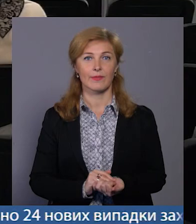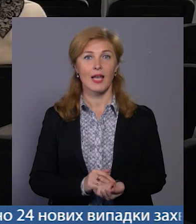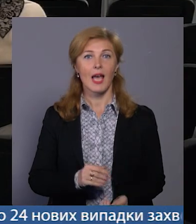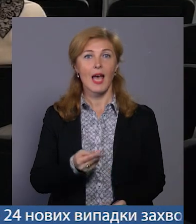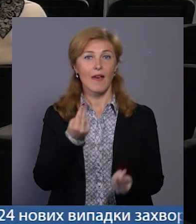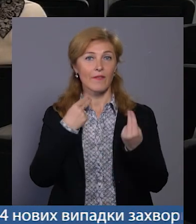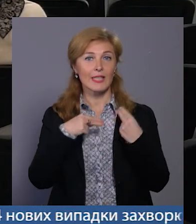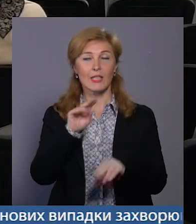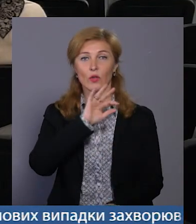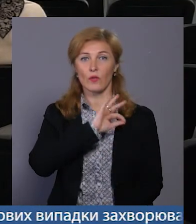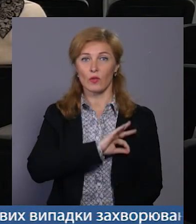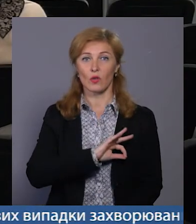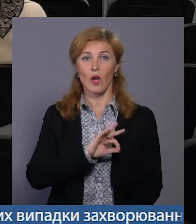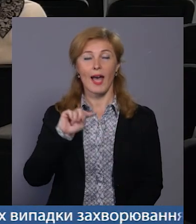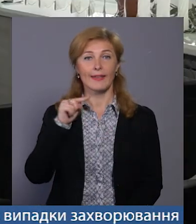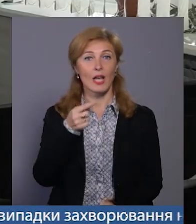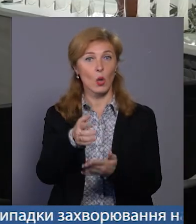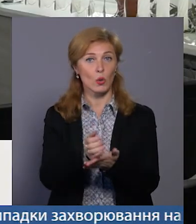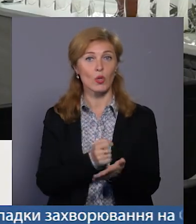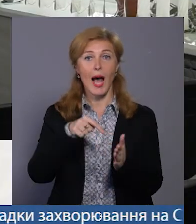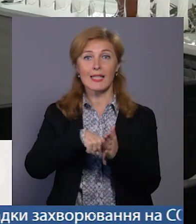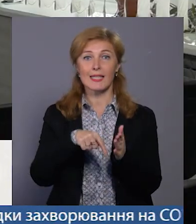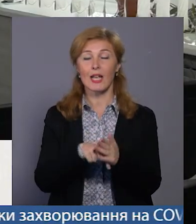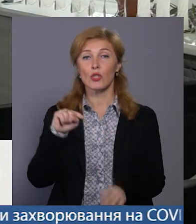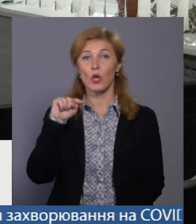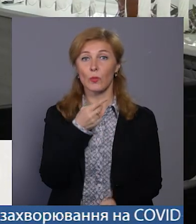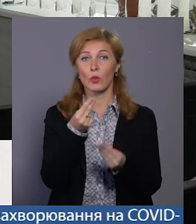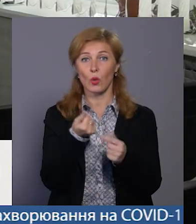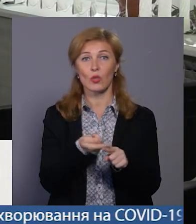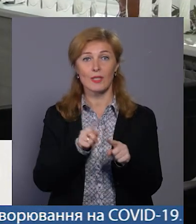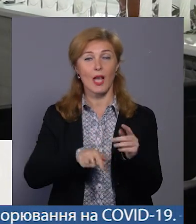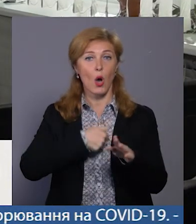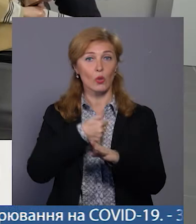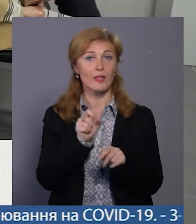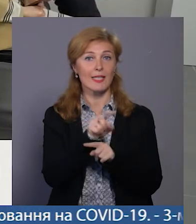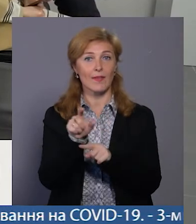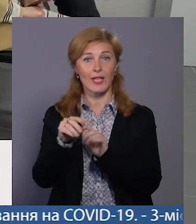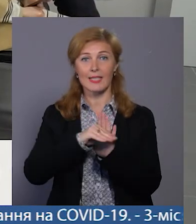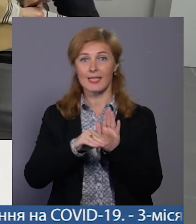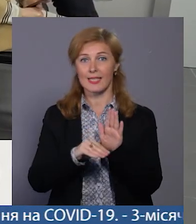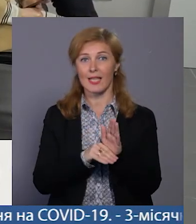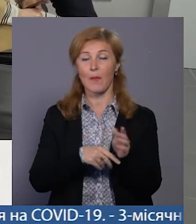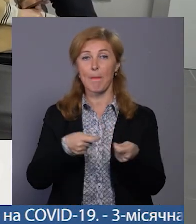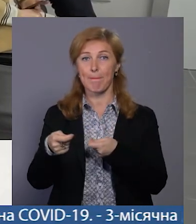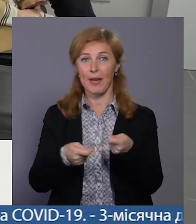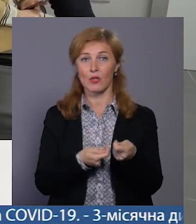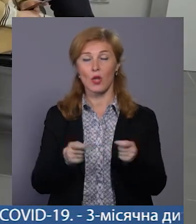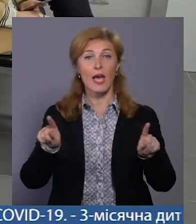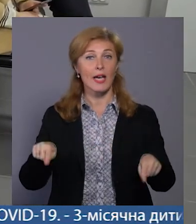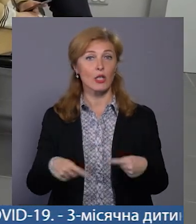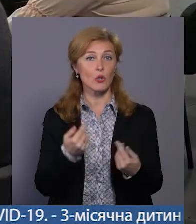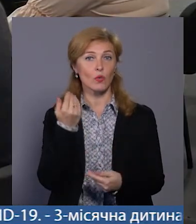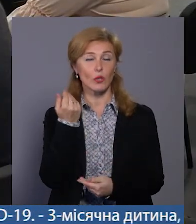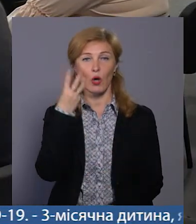Ефективно використовувати енергоресурси, а значить економити кошти. Це головне завдання системи енергоменеджменту. Реалізовують її